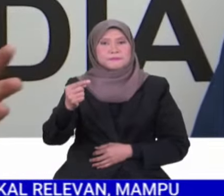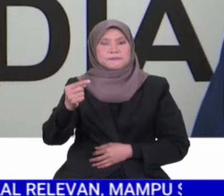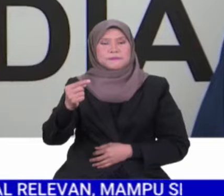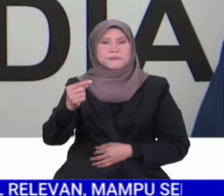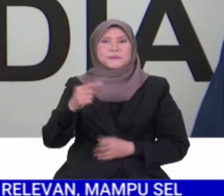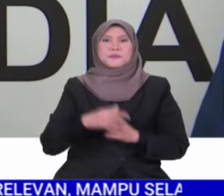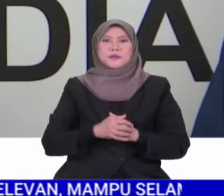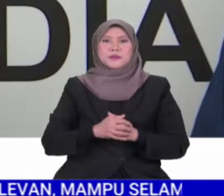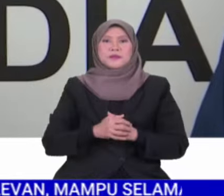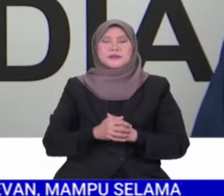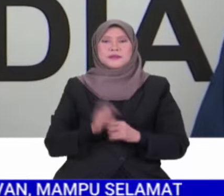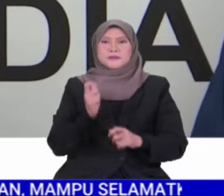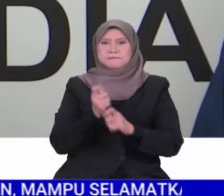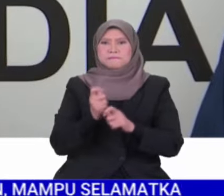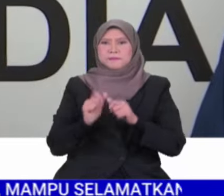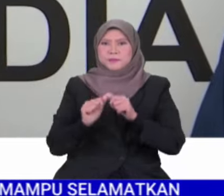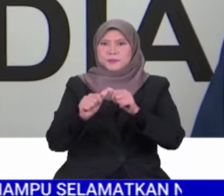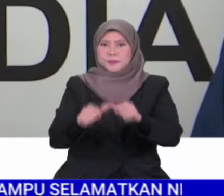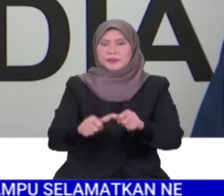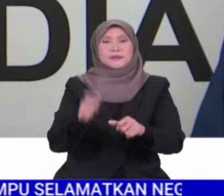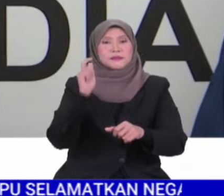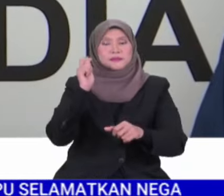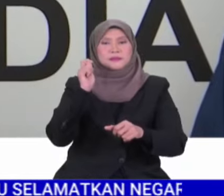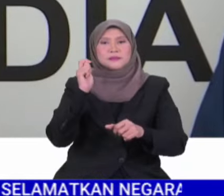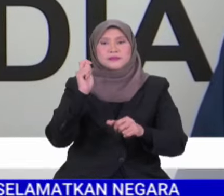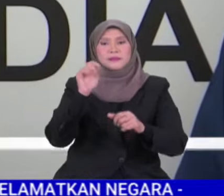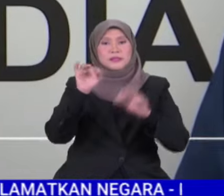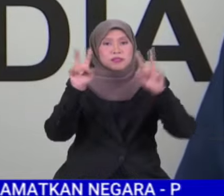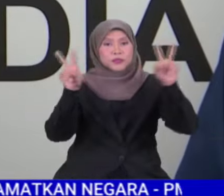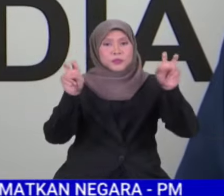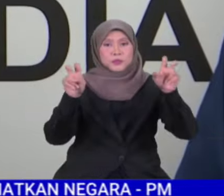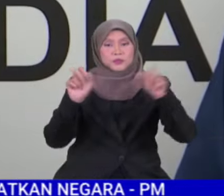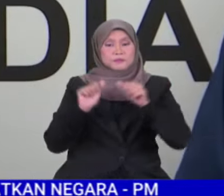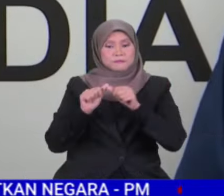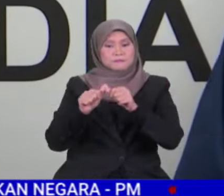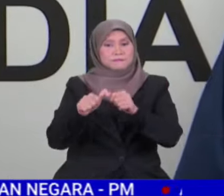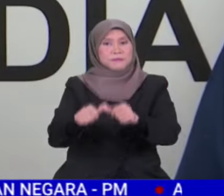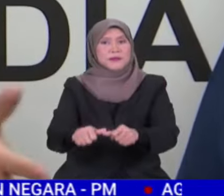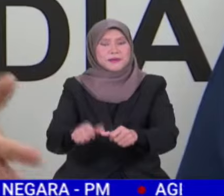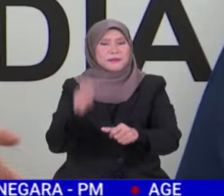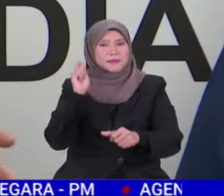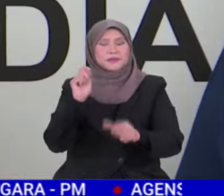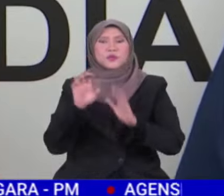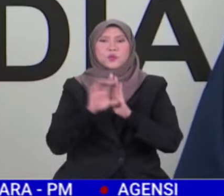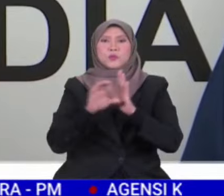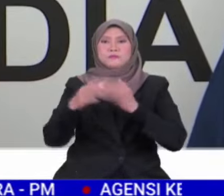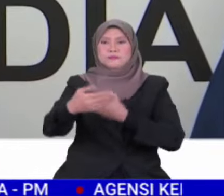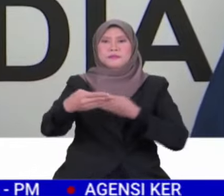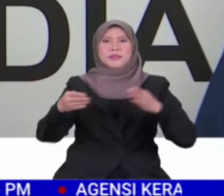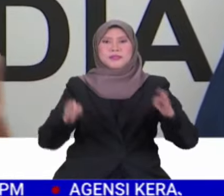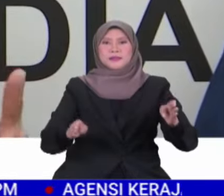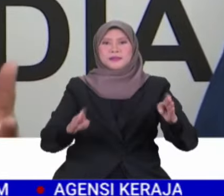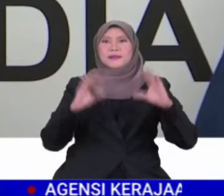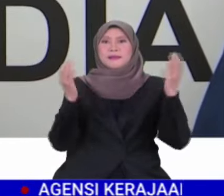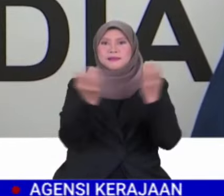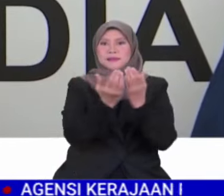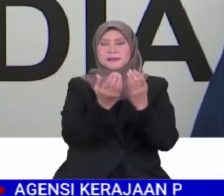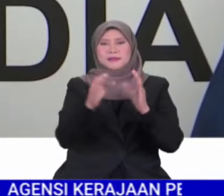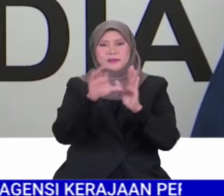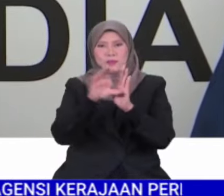kemampanan misalnya. Jadi sewaktu saya sebut tadi dalam ucapan saya bahawa antara isu kemampanan yang kita harus tengok adalah bilik darjah, kemudian